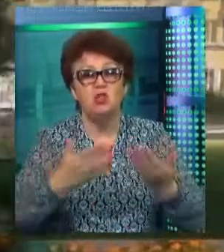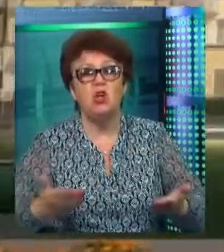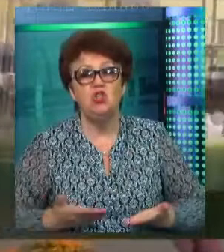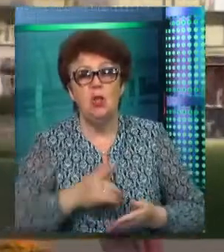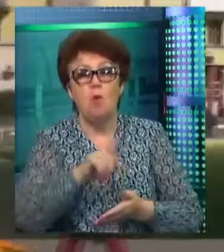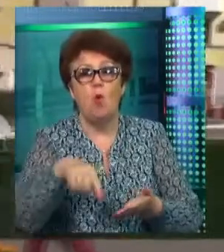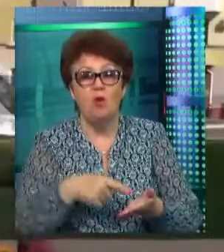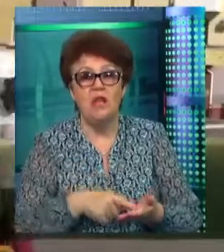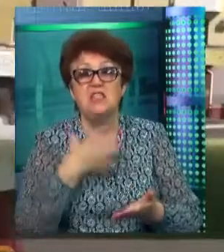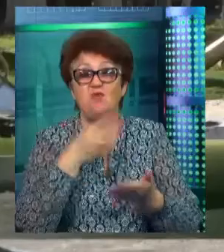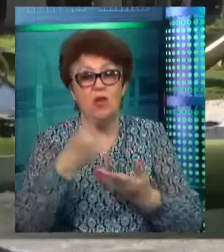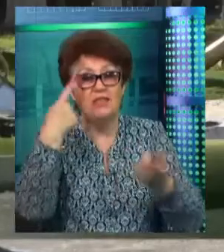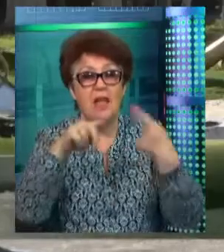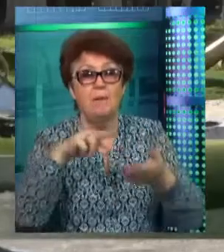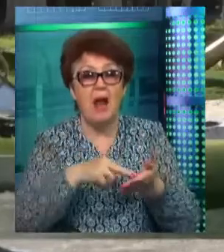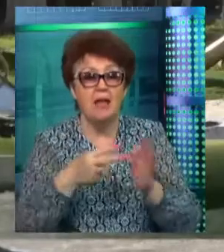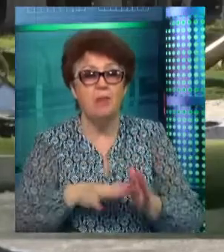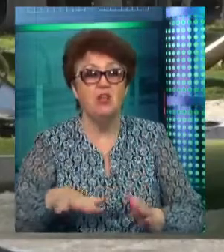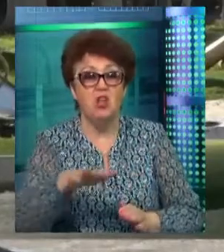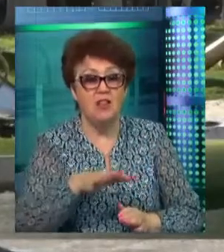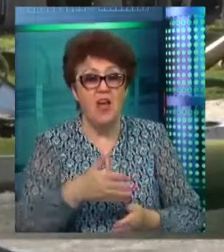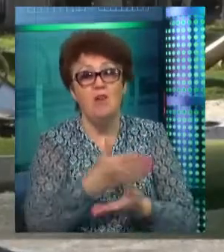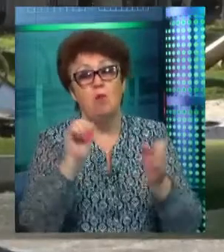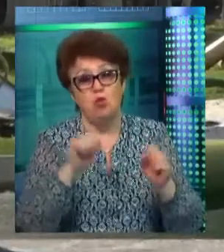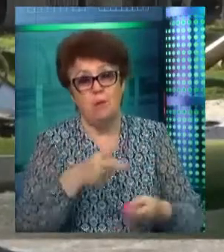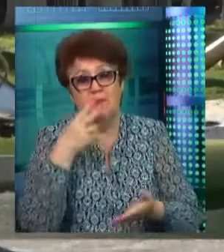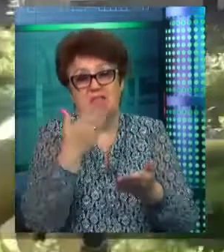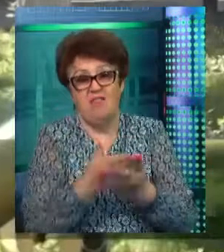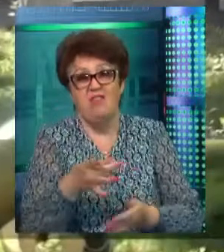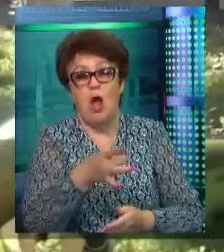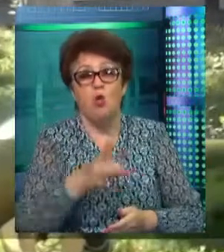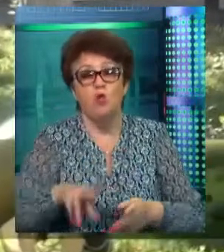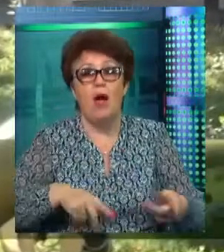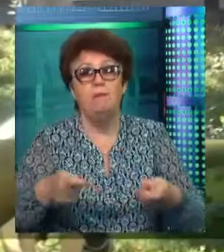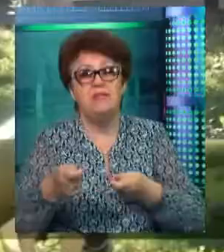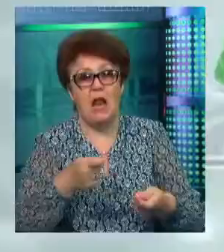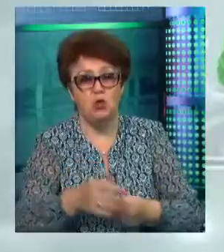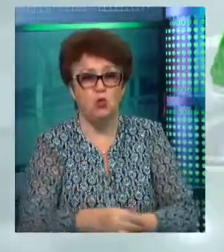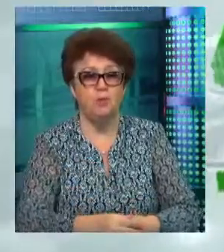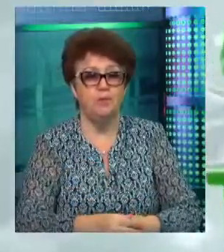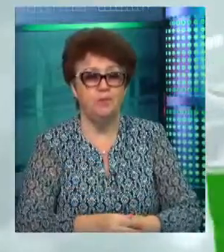города свой дизайн-проект площадке вы можете представить в районную администрацию